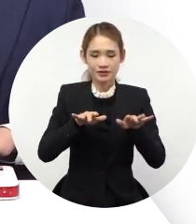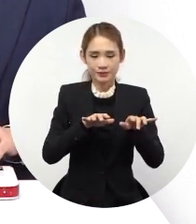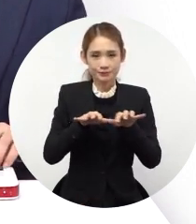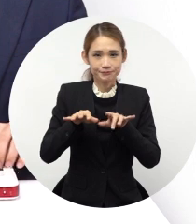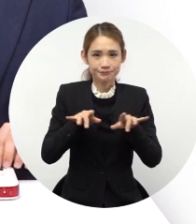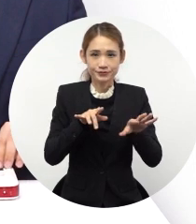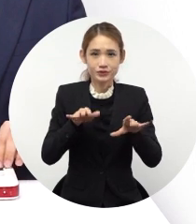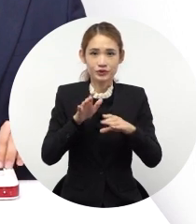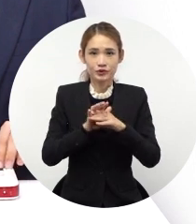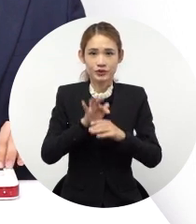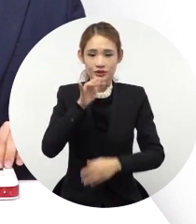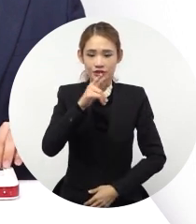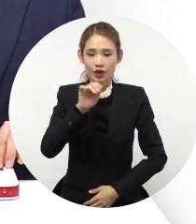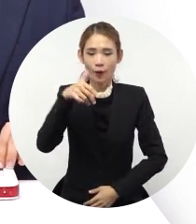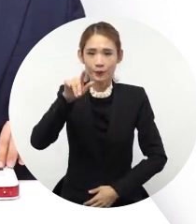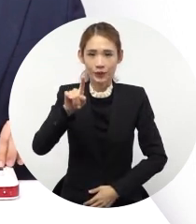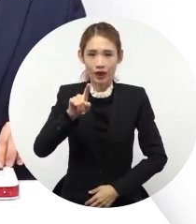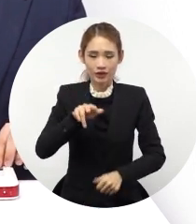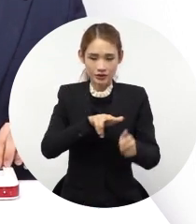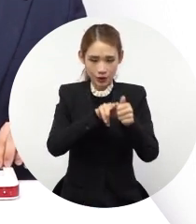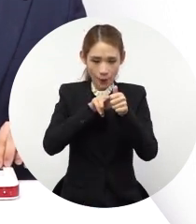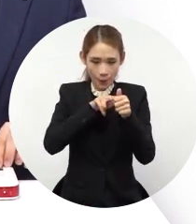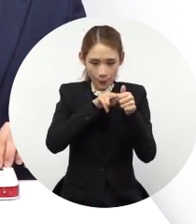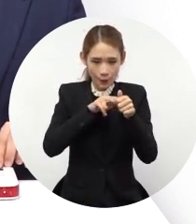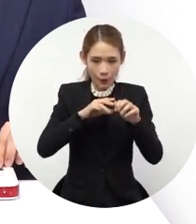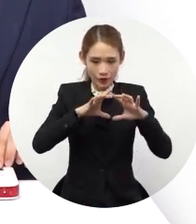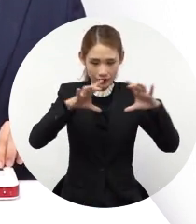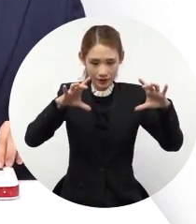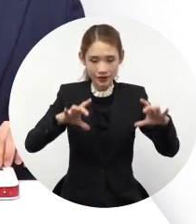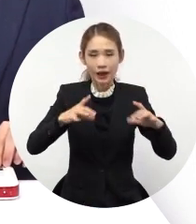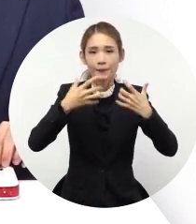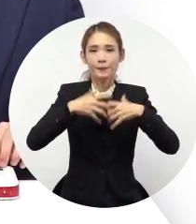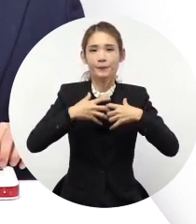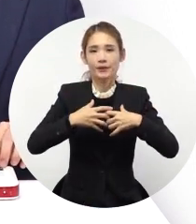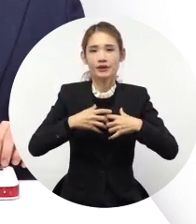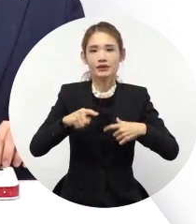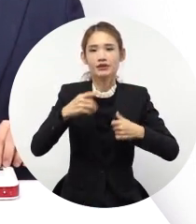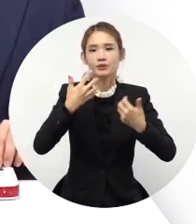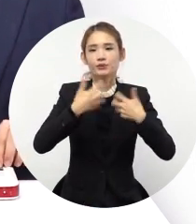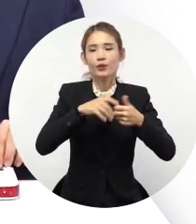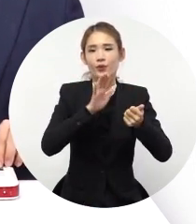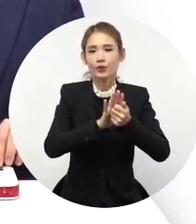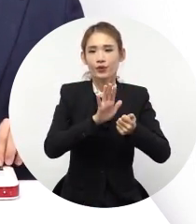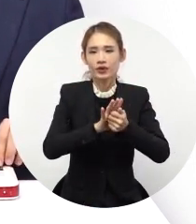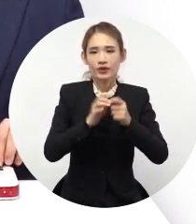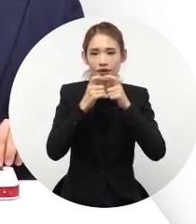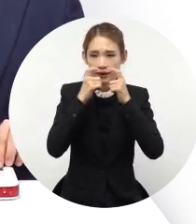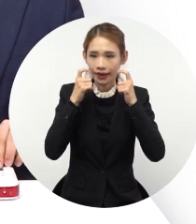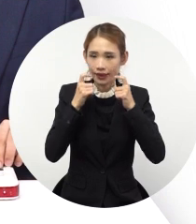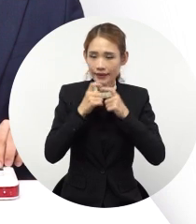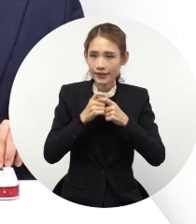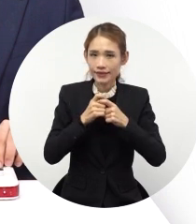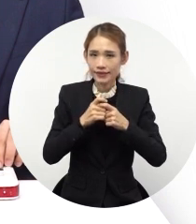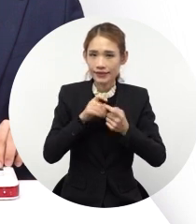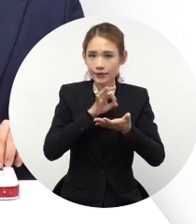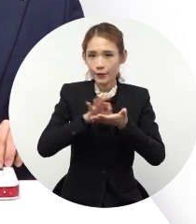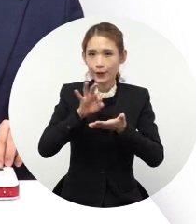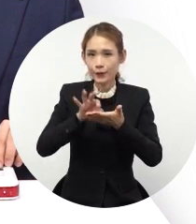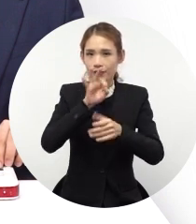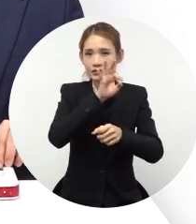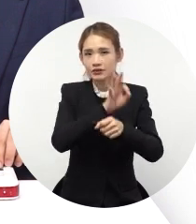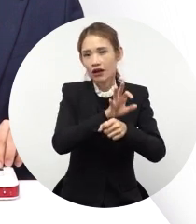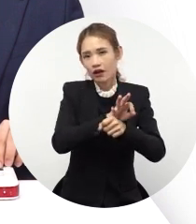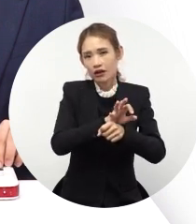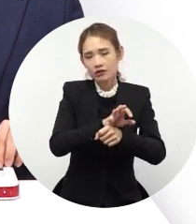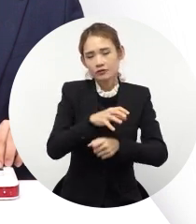만지고 있는 이 점자 정보 단말기라고 하는데요. 이 보조기구도 개인이 활용하고